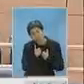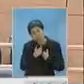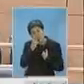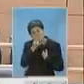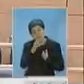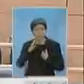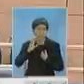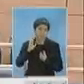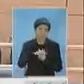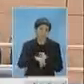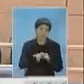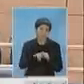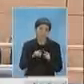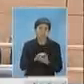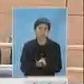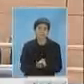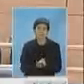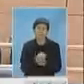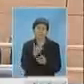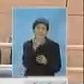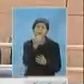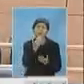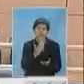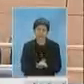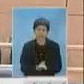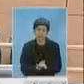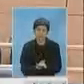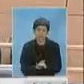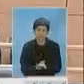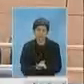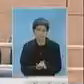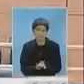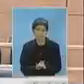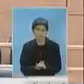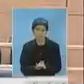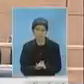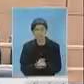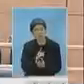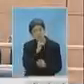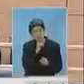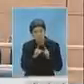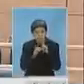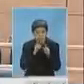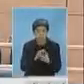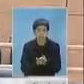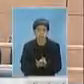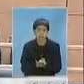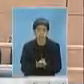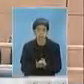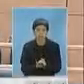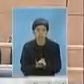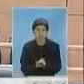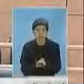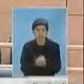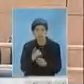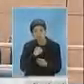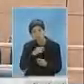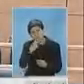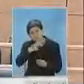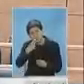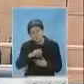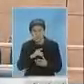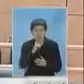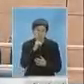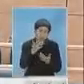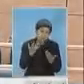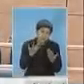ตาประชาชนทำทำไมครับพูดจาเล่นสำนวน